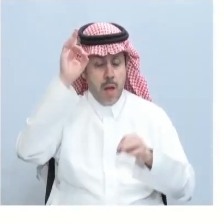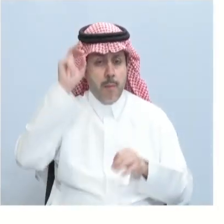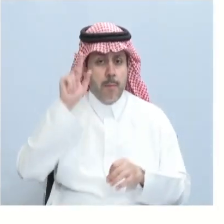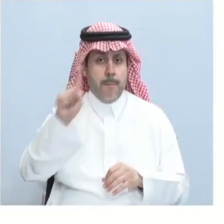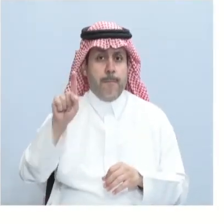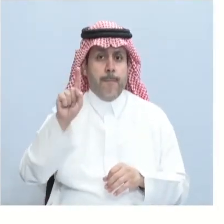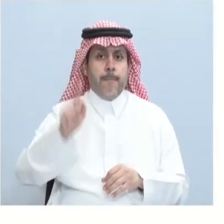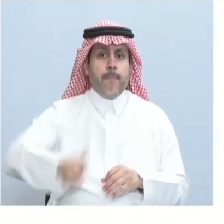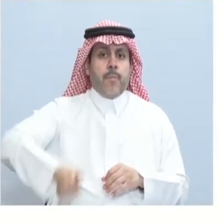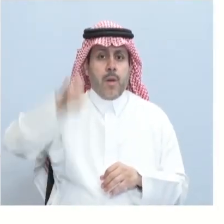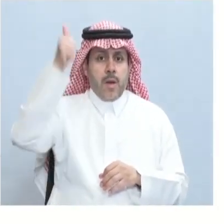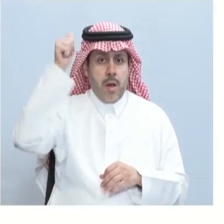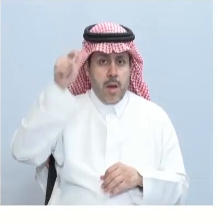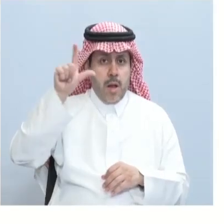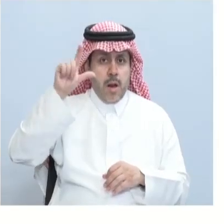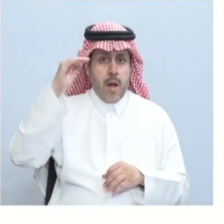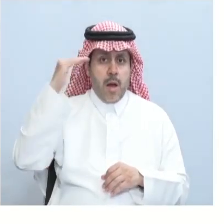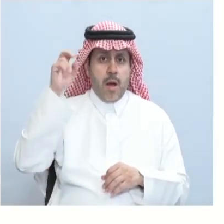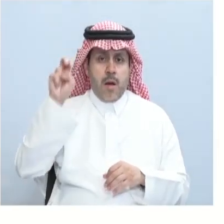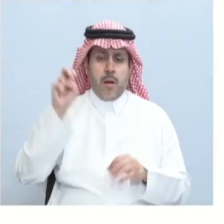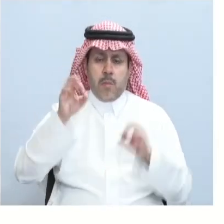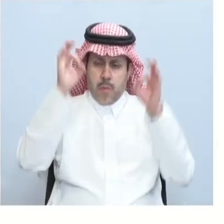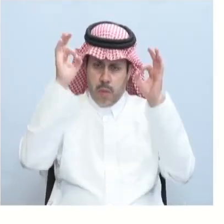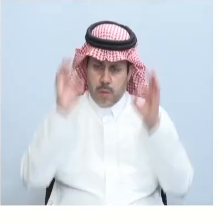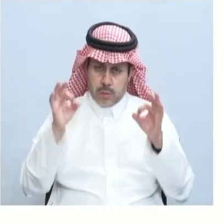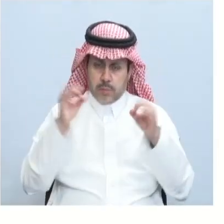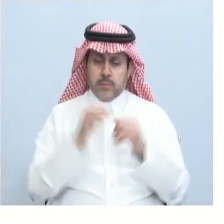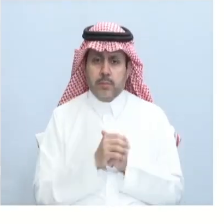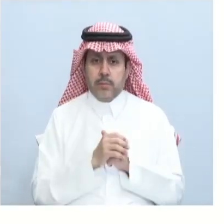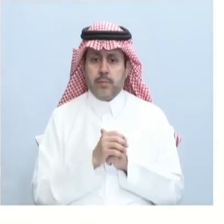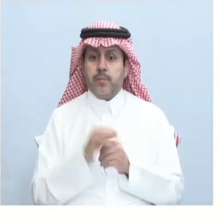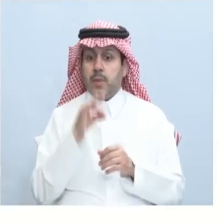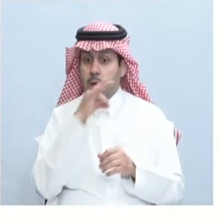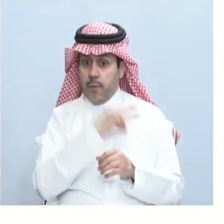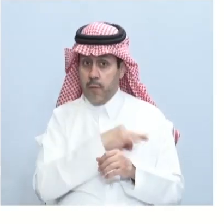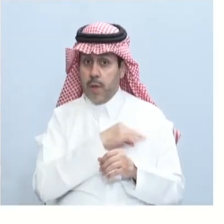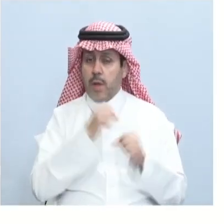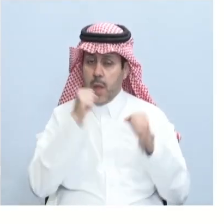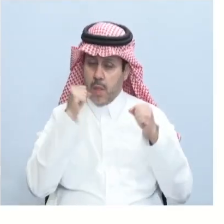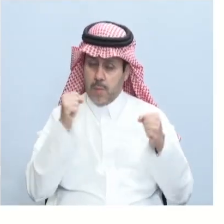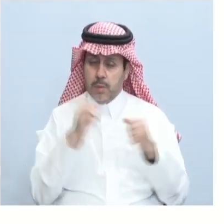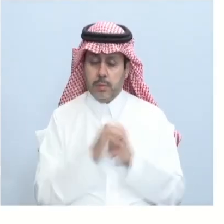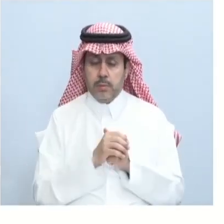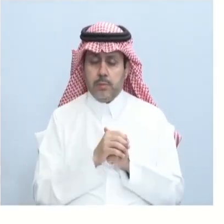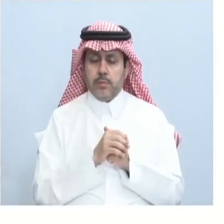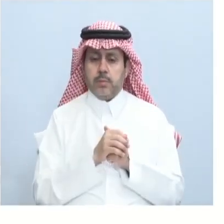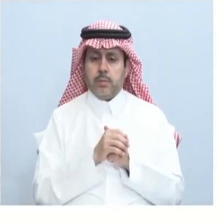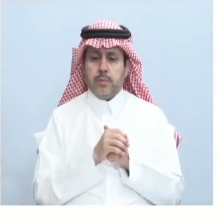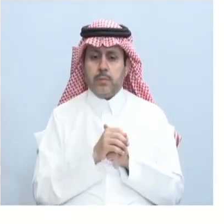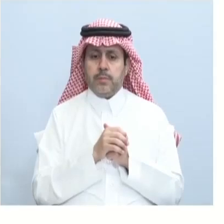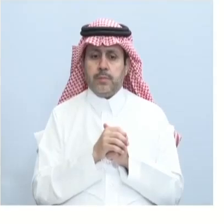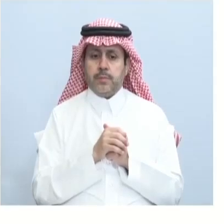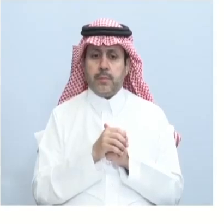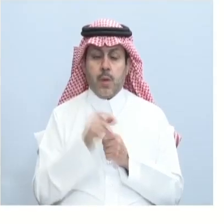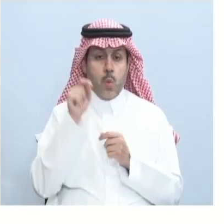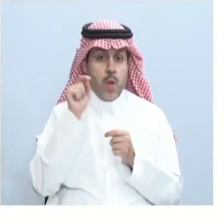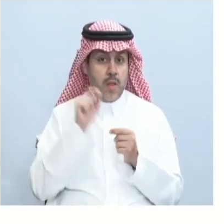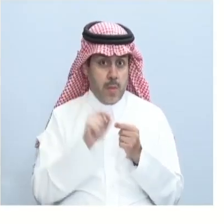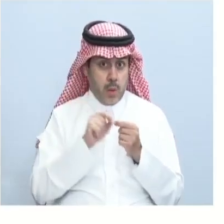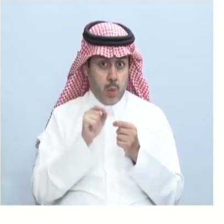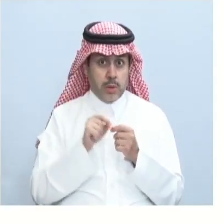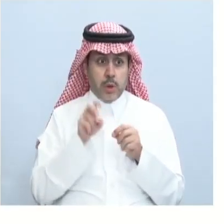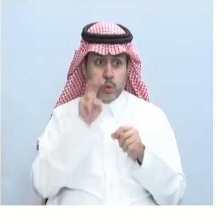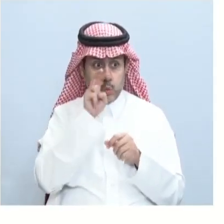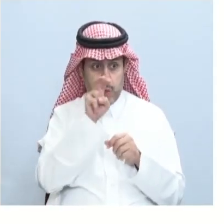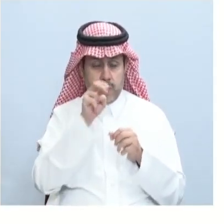باطلا كل ما في هذا الكون ابدعه الخالق لحكم عظيمه لا عبثا ولا باطلا وهذه المخلوقات التي